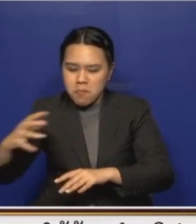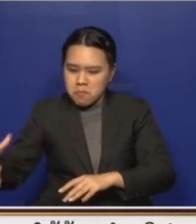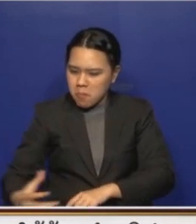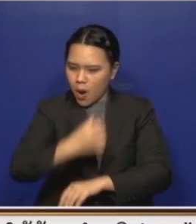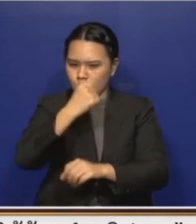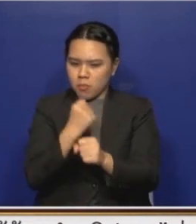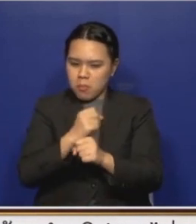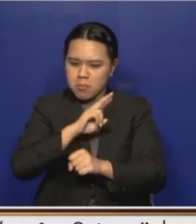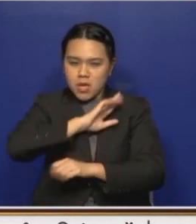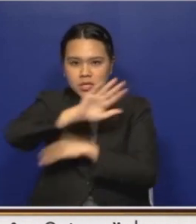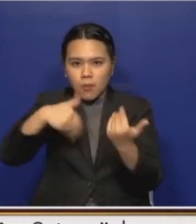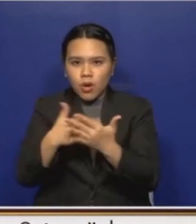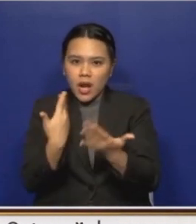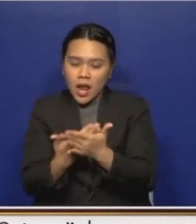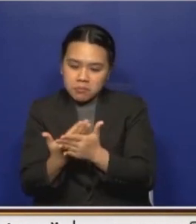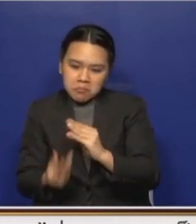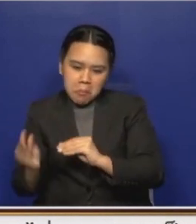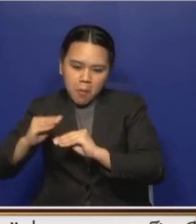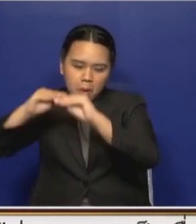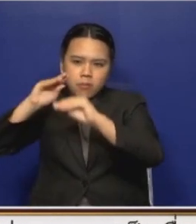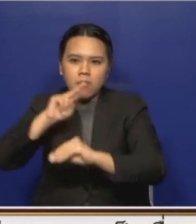สด75ตังค์ฮะค่ารถเมย์